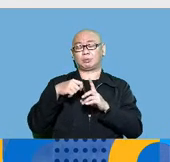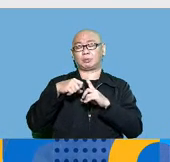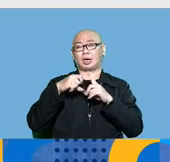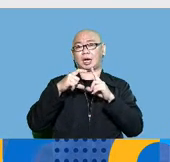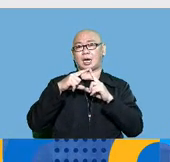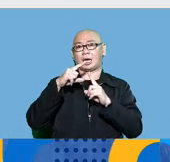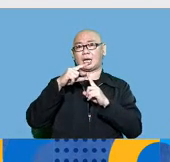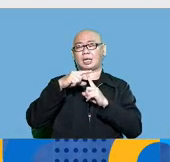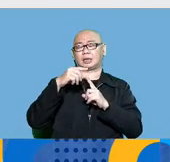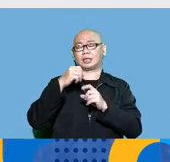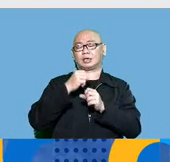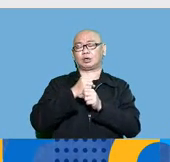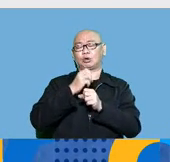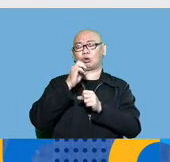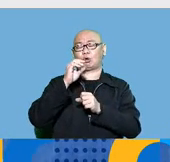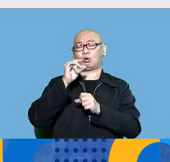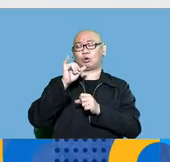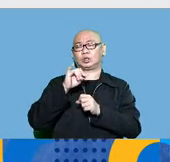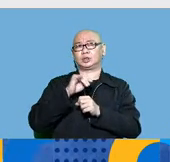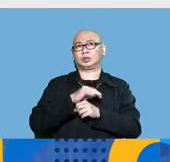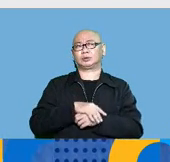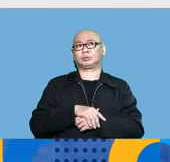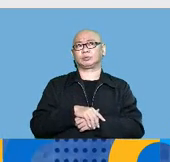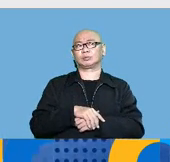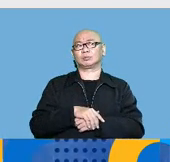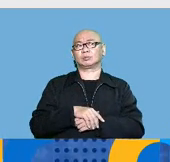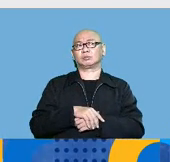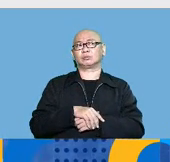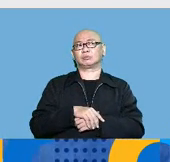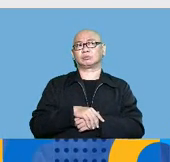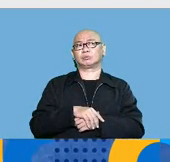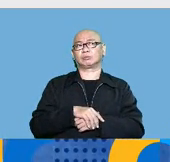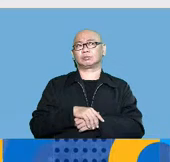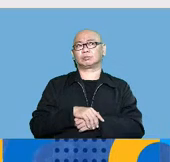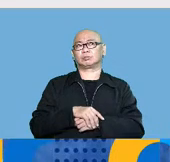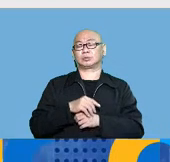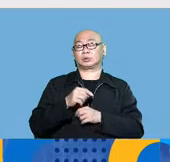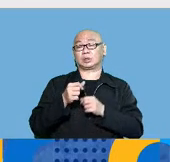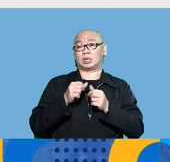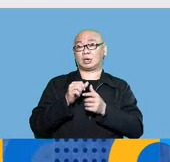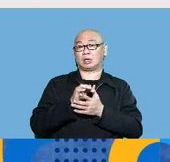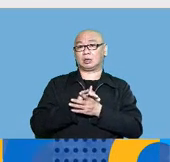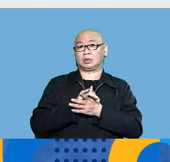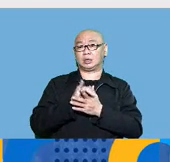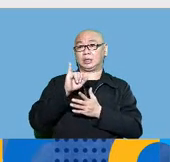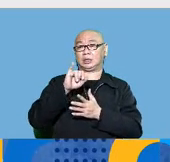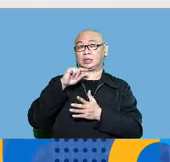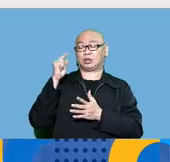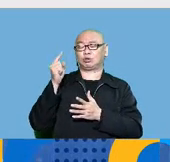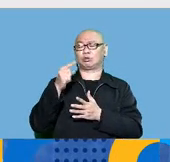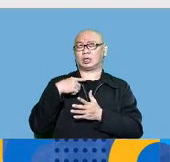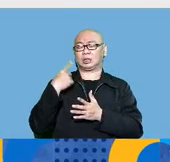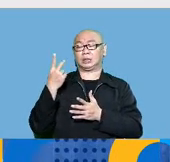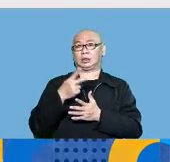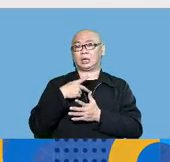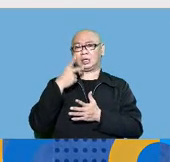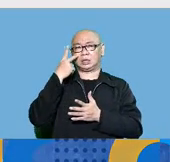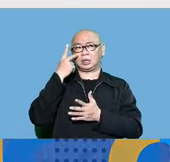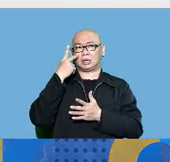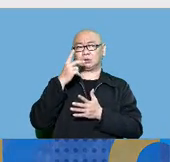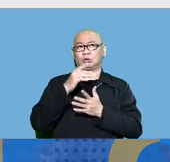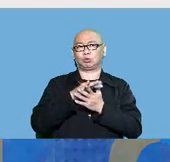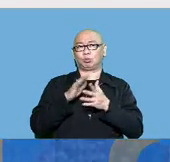CITES Appendix 2 yaitu Konvensi Perdagangan Internasional. Dan juga kita lihat pada corak